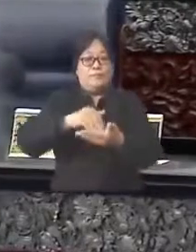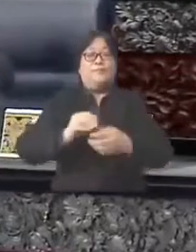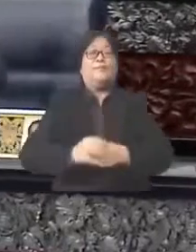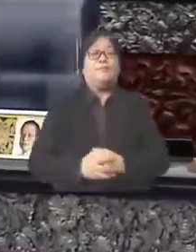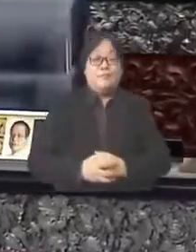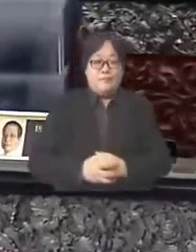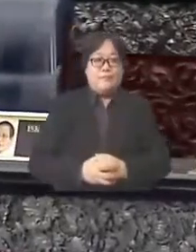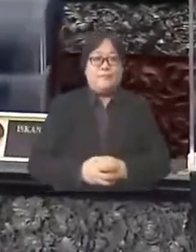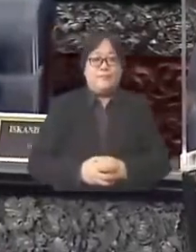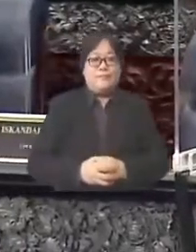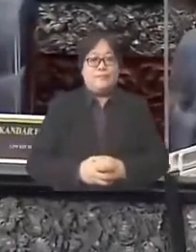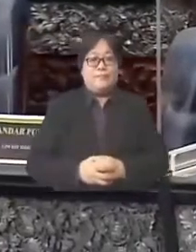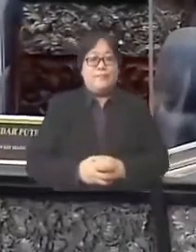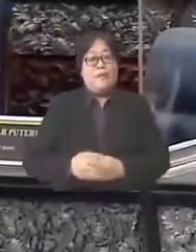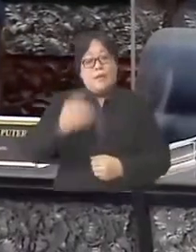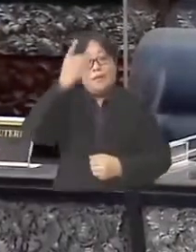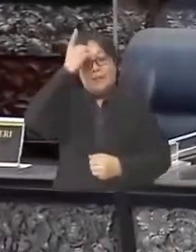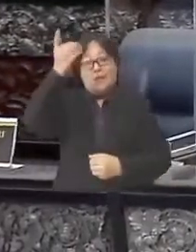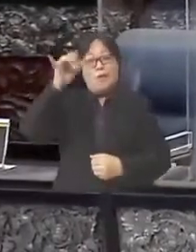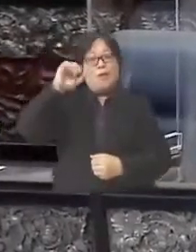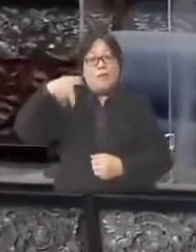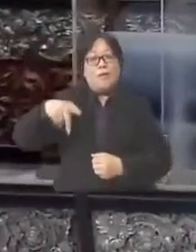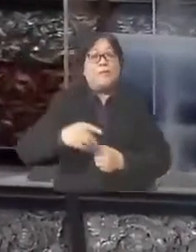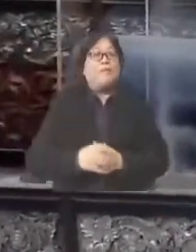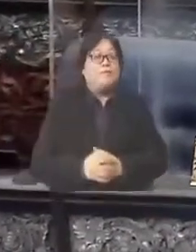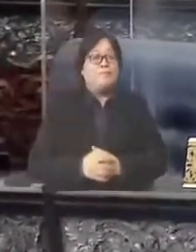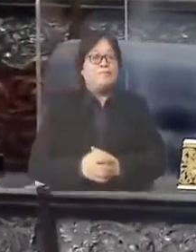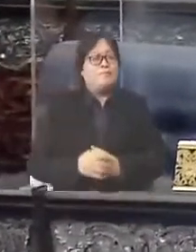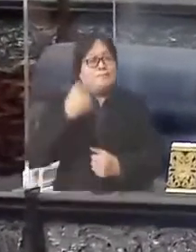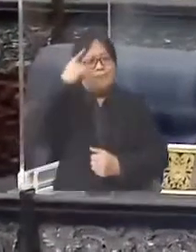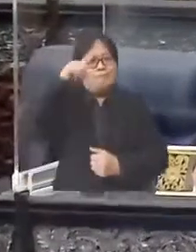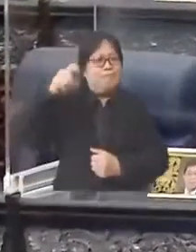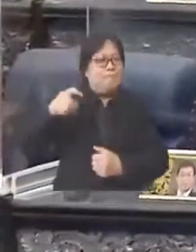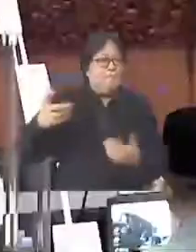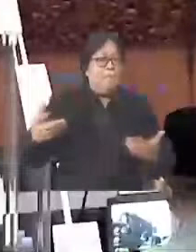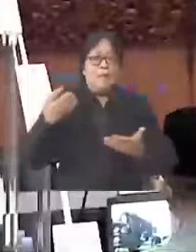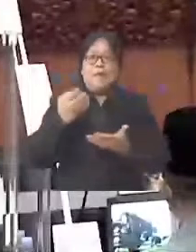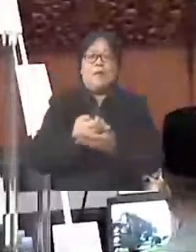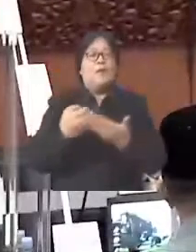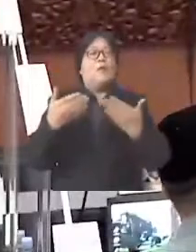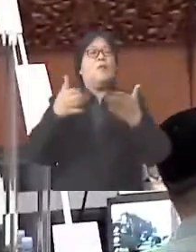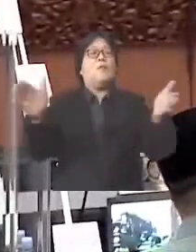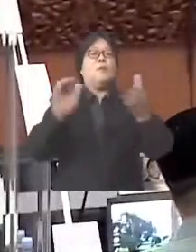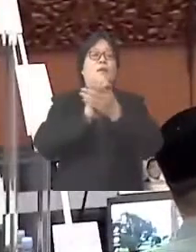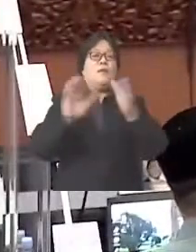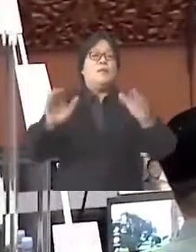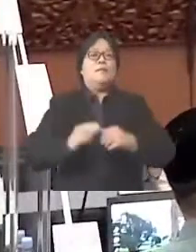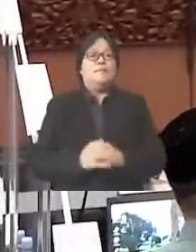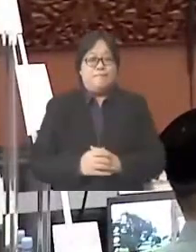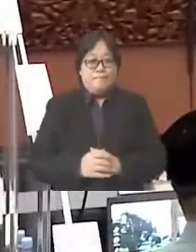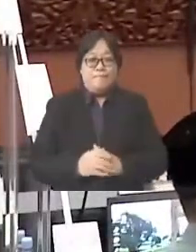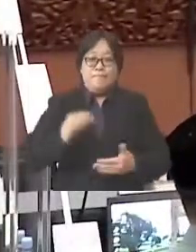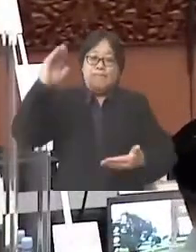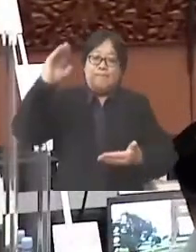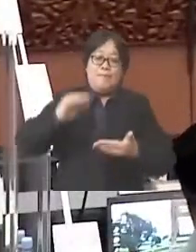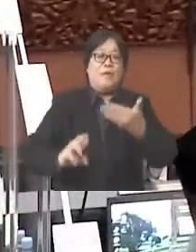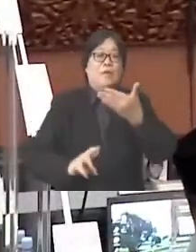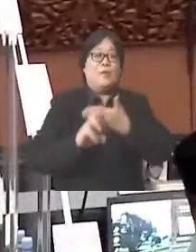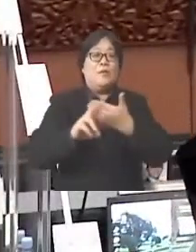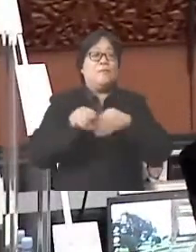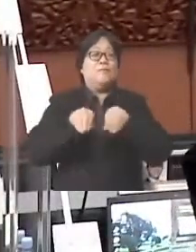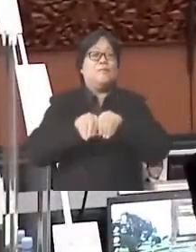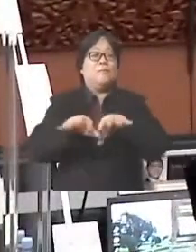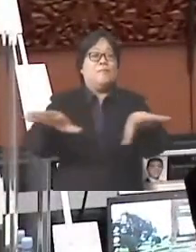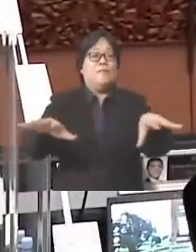pembiayaan yang satu ini betul untuk memastikan ekonomi dibuka dengan selamat dan mengurangkan risiko